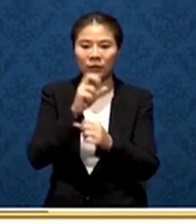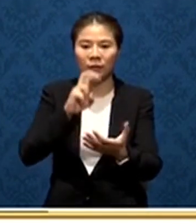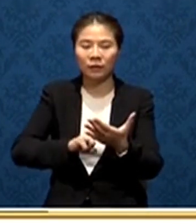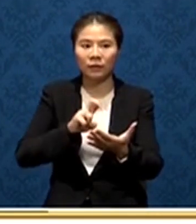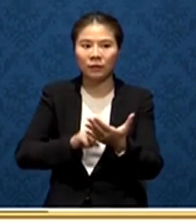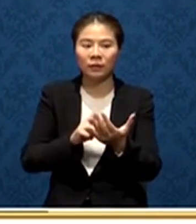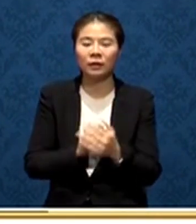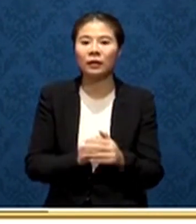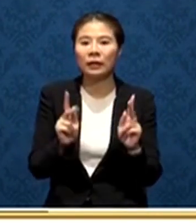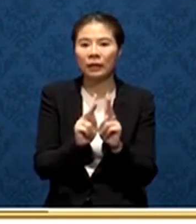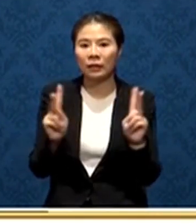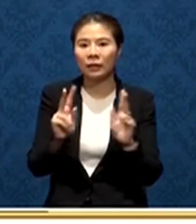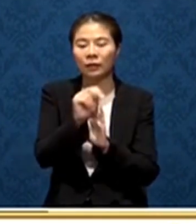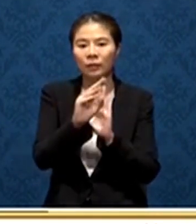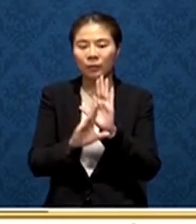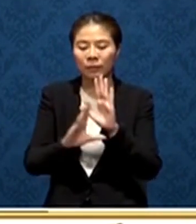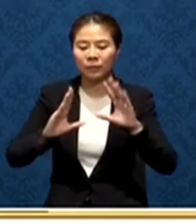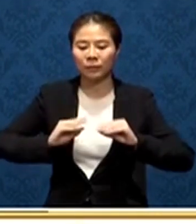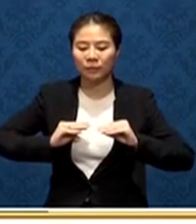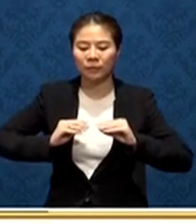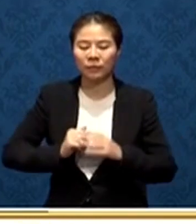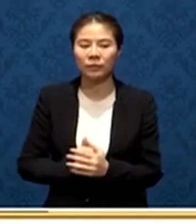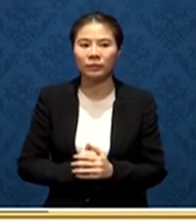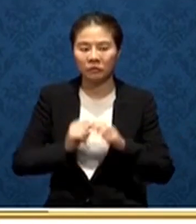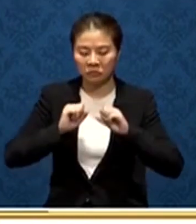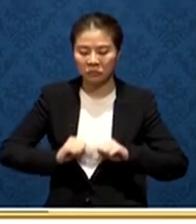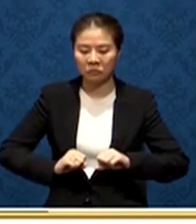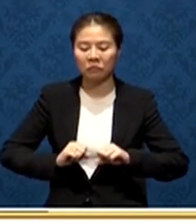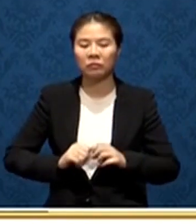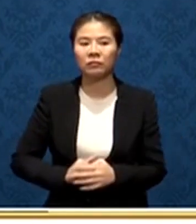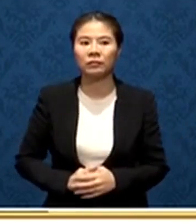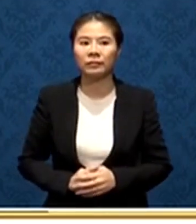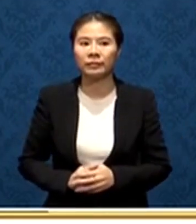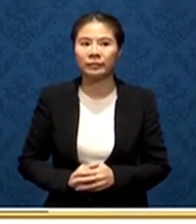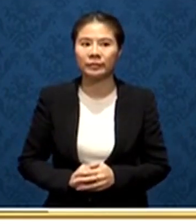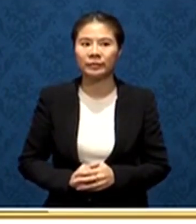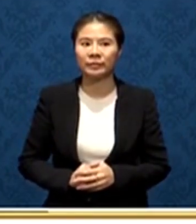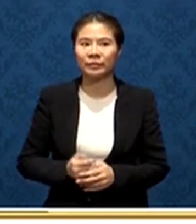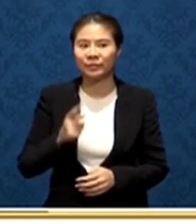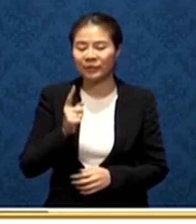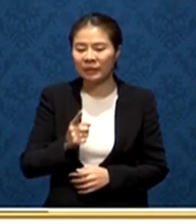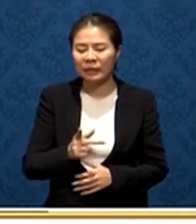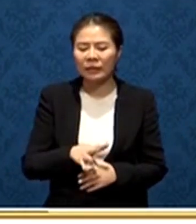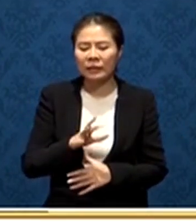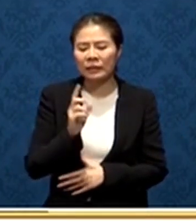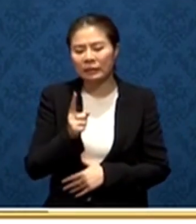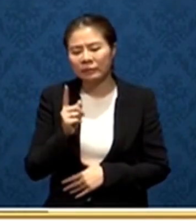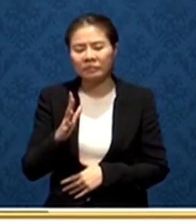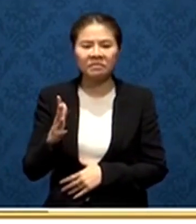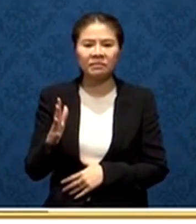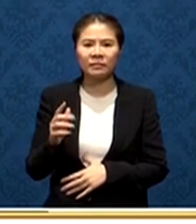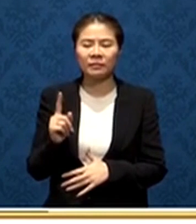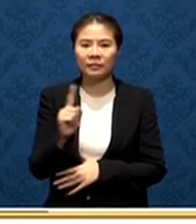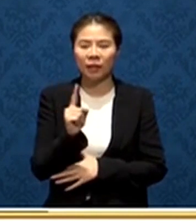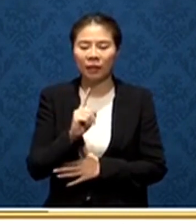กรรมการนโยบายเห็นชอบตกลงอย่างนี้มันจะเป็นความบังเอิญหรือเปล่าที่บอก